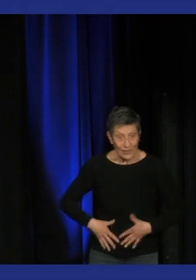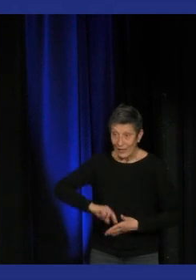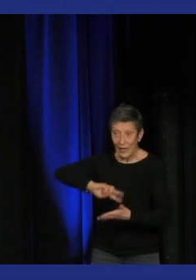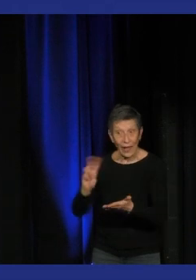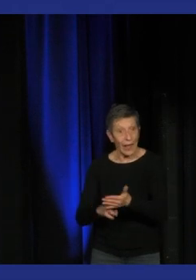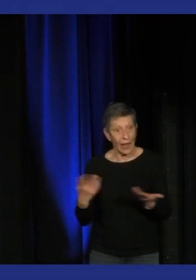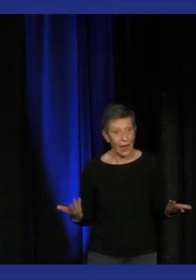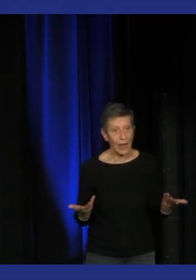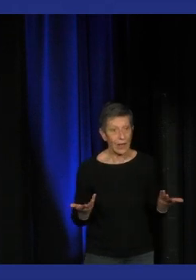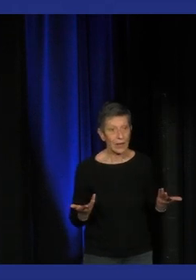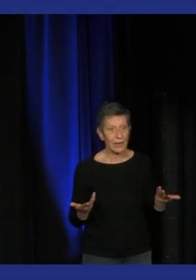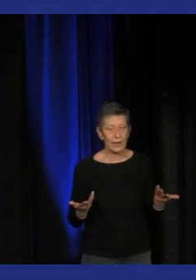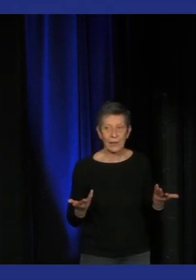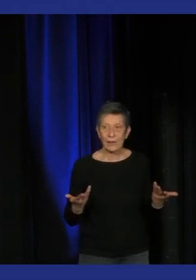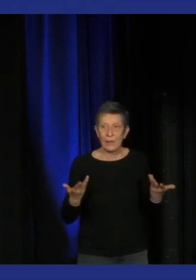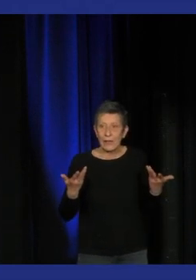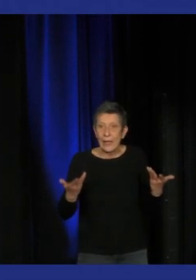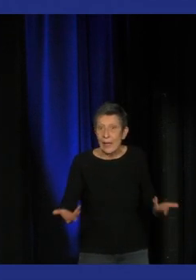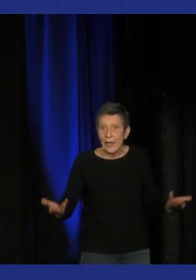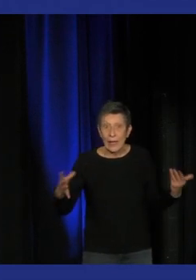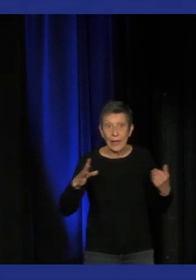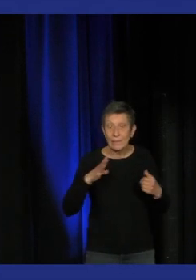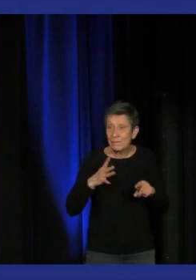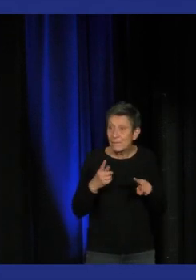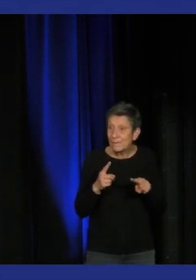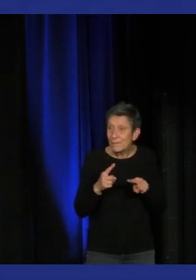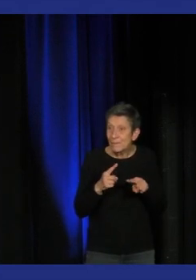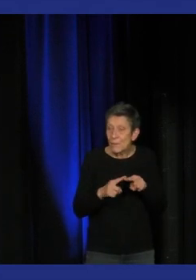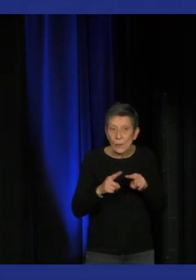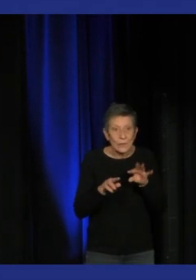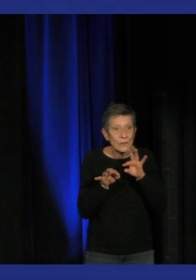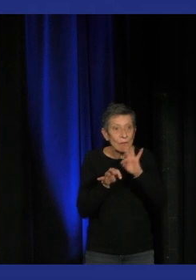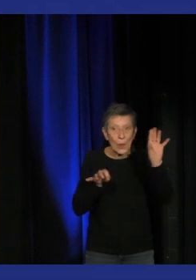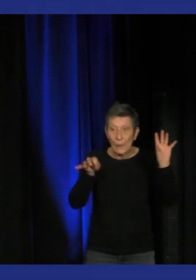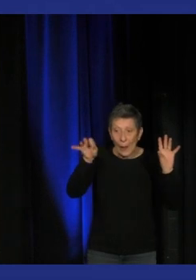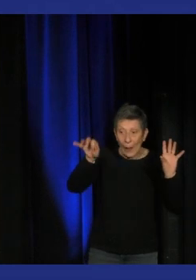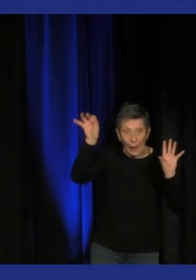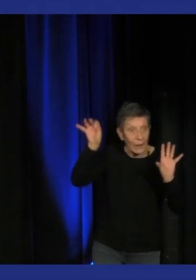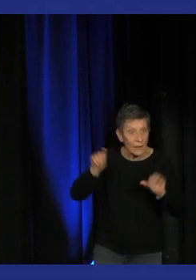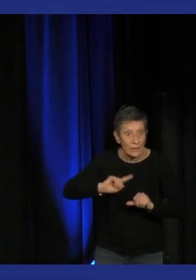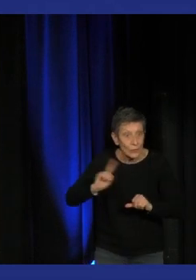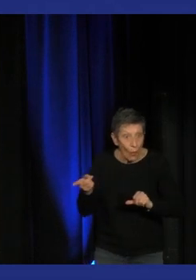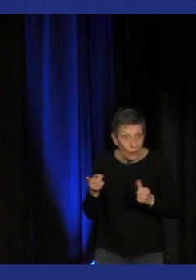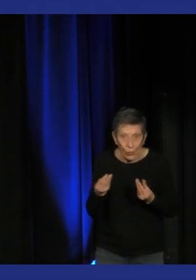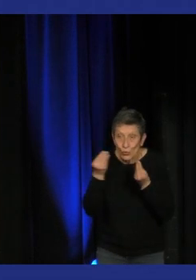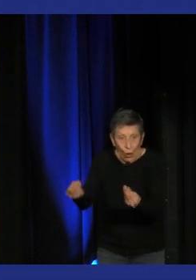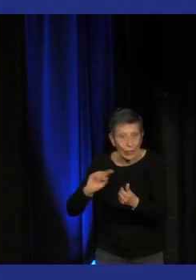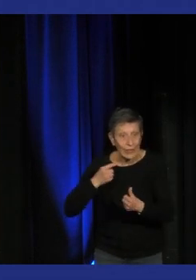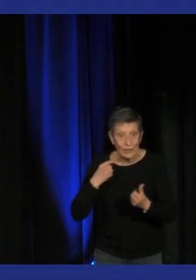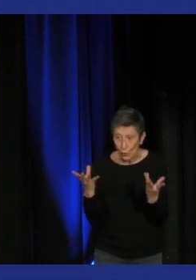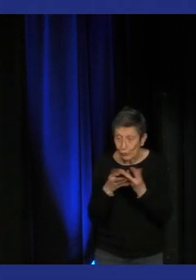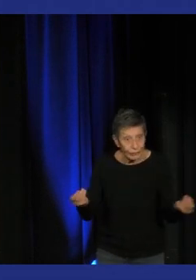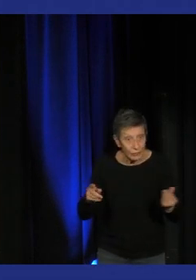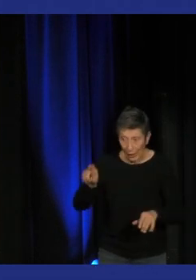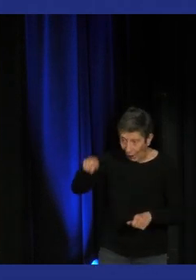avons finalement quelque chose comme une baguette magique qui n'est pas de faire disparaître une déficience, mais de faire diminuer le